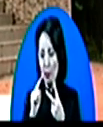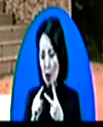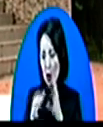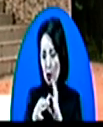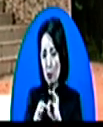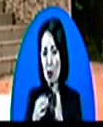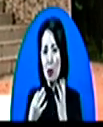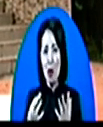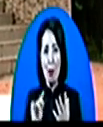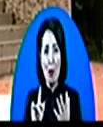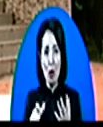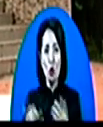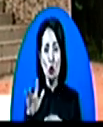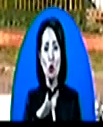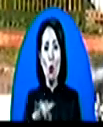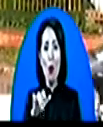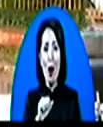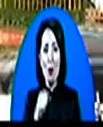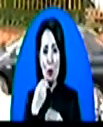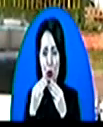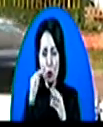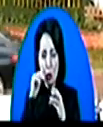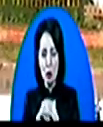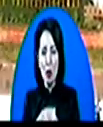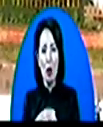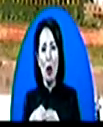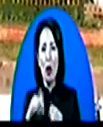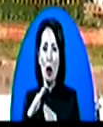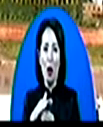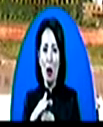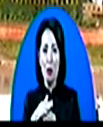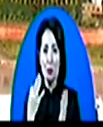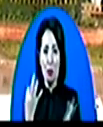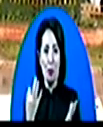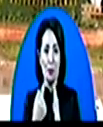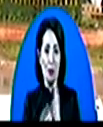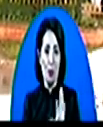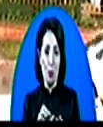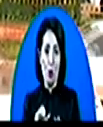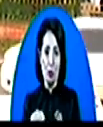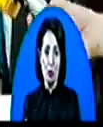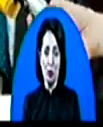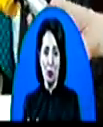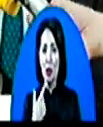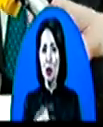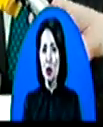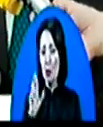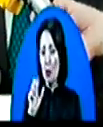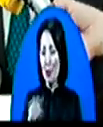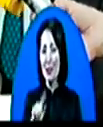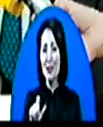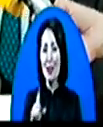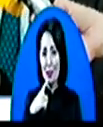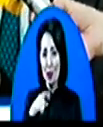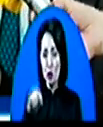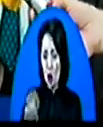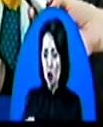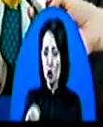холбогдох хэрэг Төв аймгийн шүүхэд очоод 8 сар гацчихад байгааг гишүүн Батзандан хэлж байна. Яг өнөөдөр Төв аймгийн